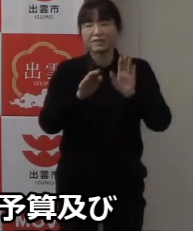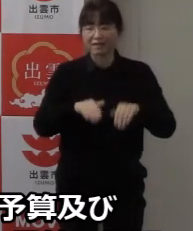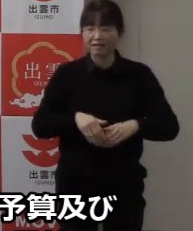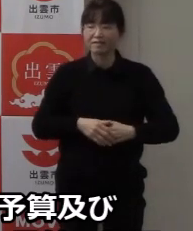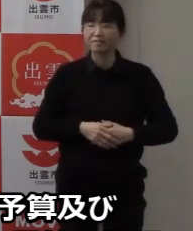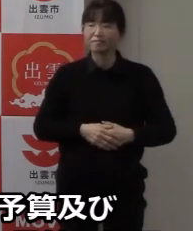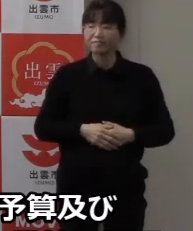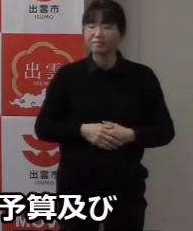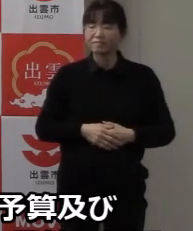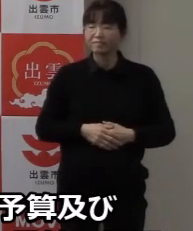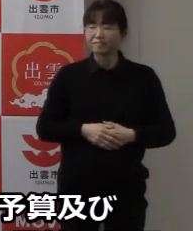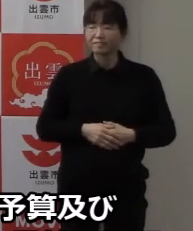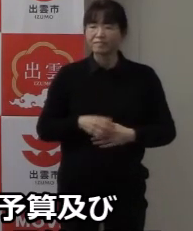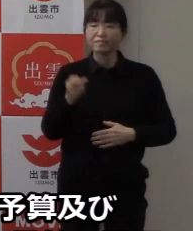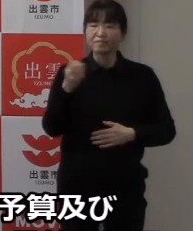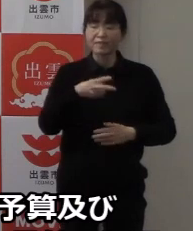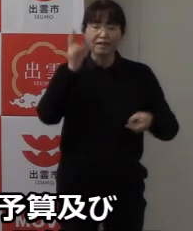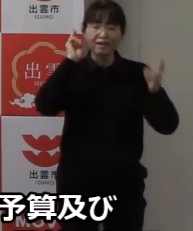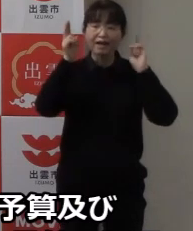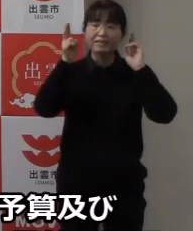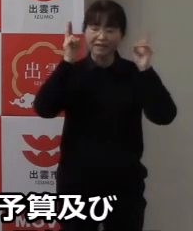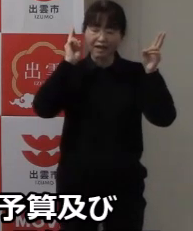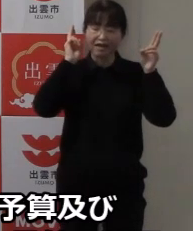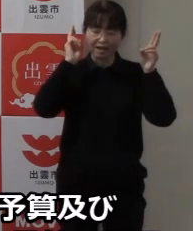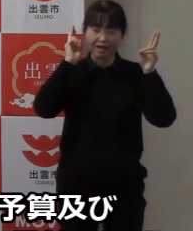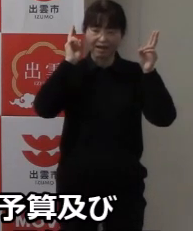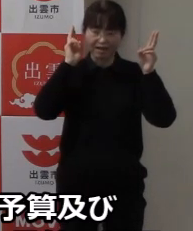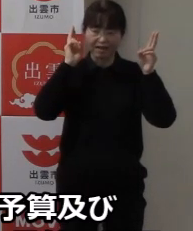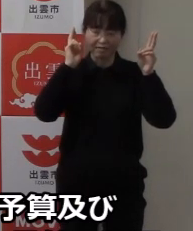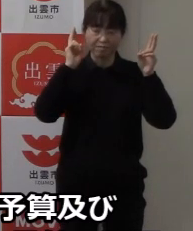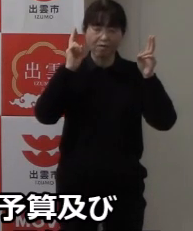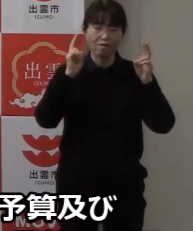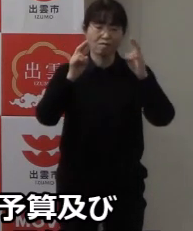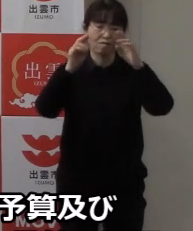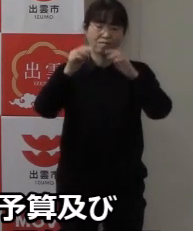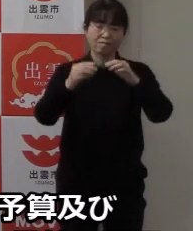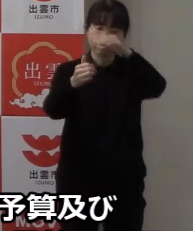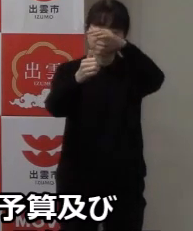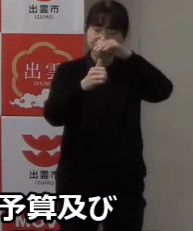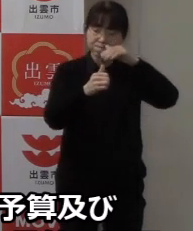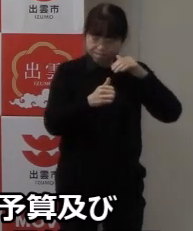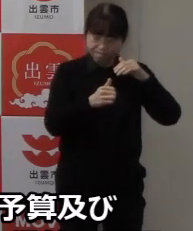また、企業の方もですね、企業誘致もこう、